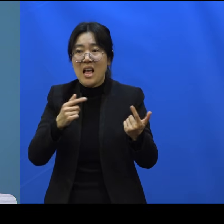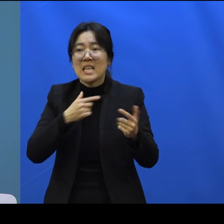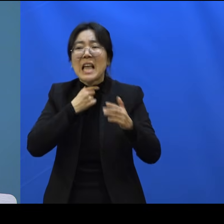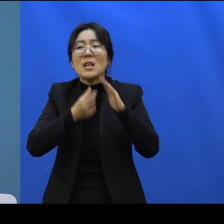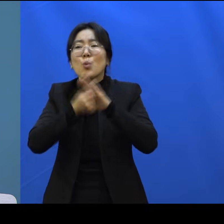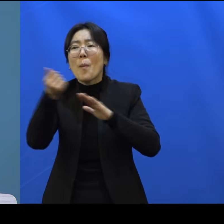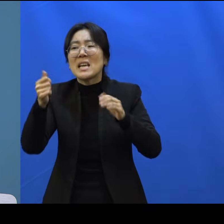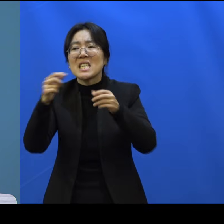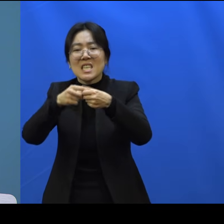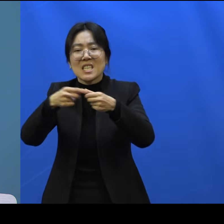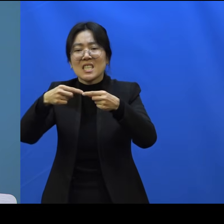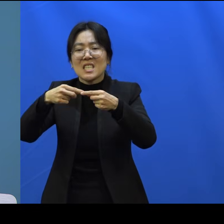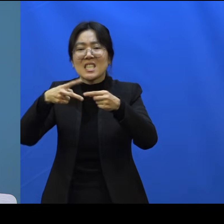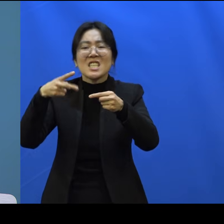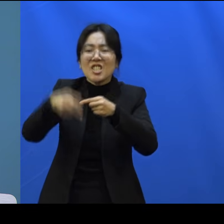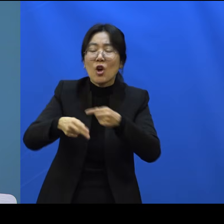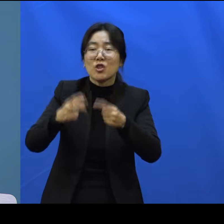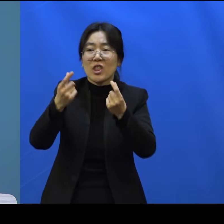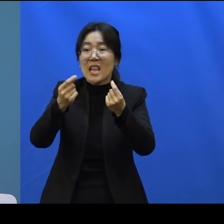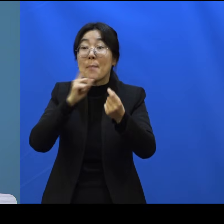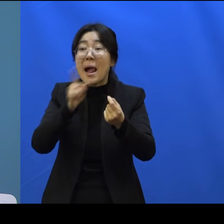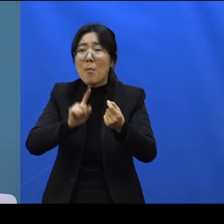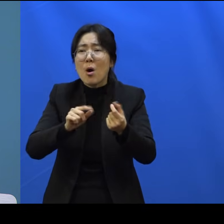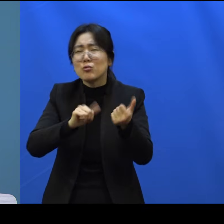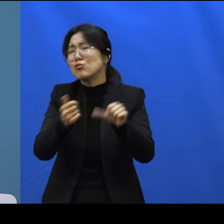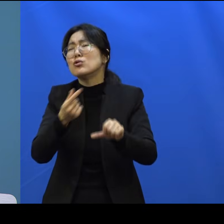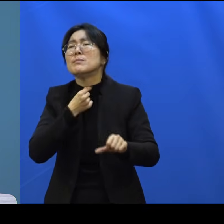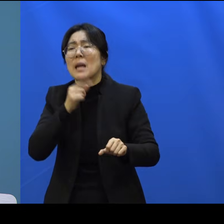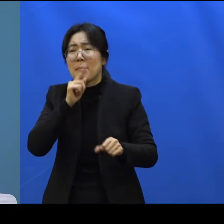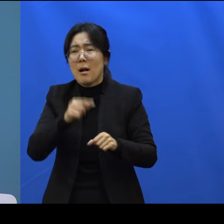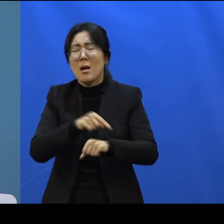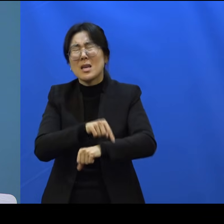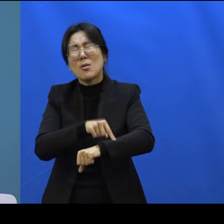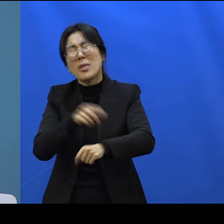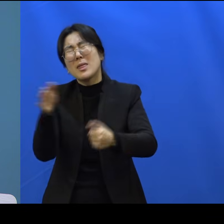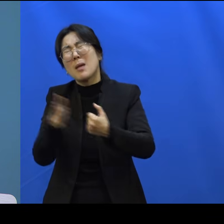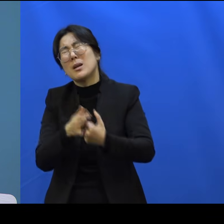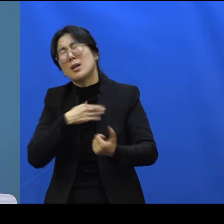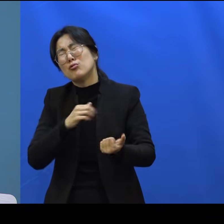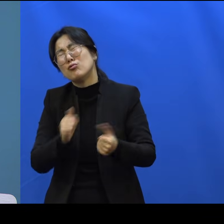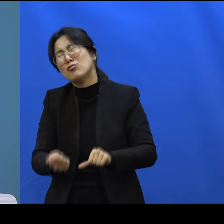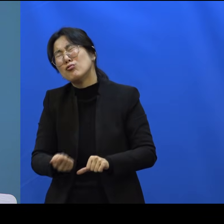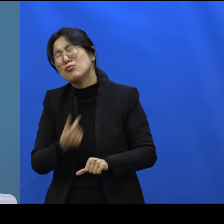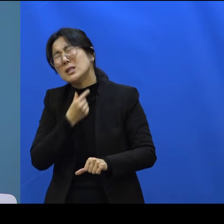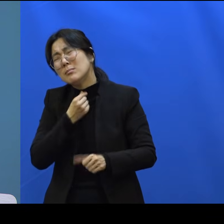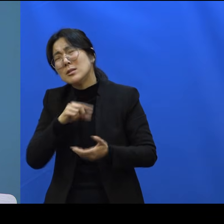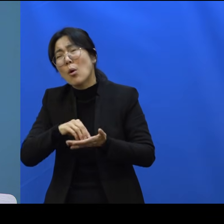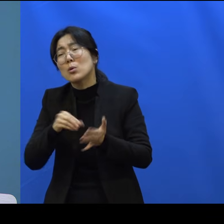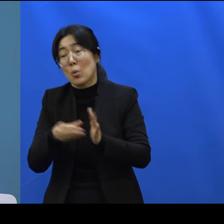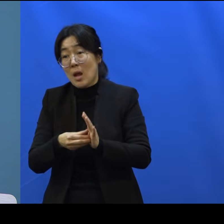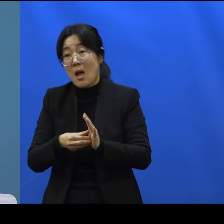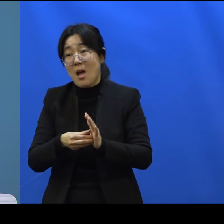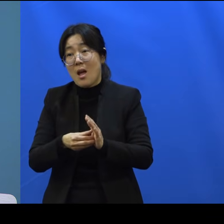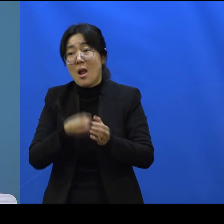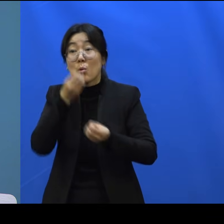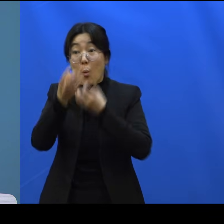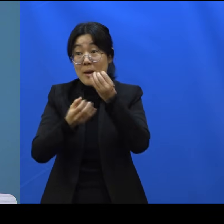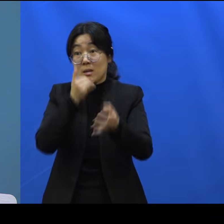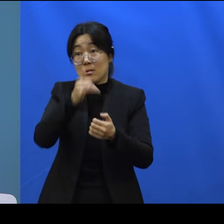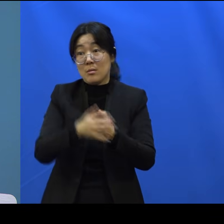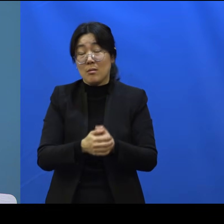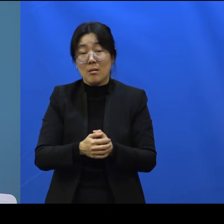그러니까 믿음이 부족해서 하는 말이 아니고 그만큼 그가 겪은 고통이 컸다는 겁니다. 그럼 여기서 뭘 얘기하죠?